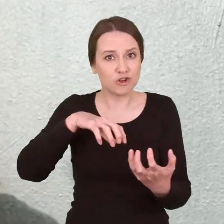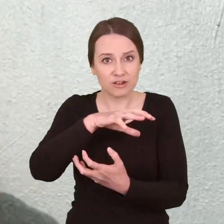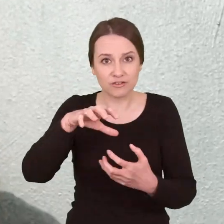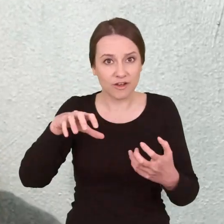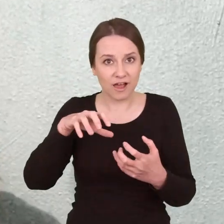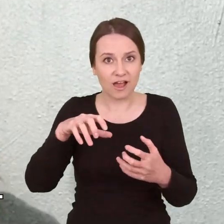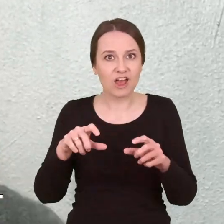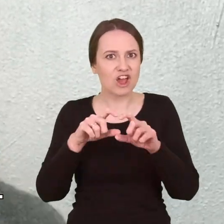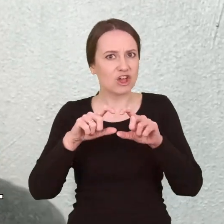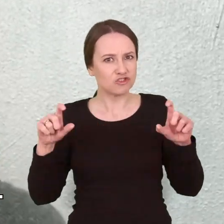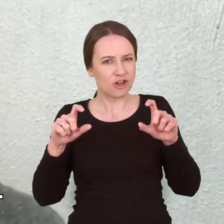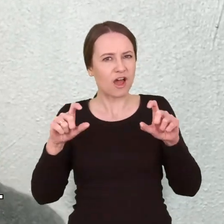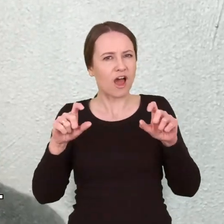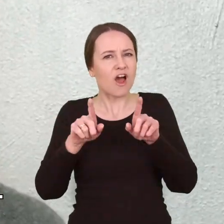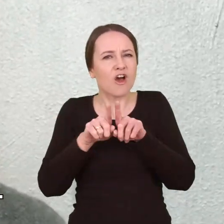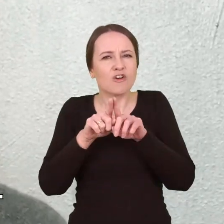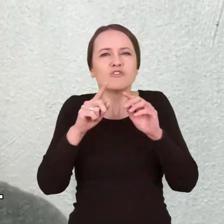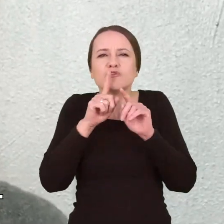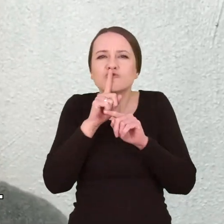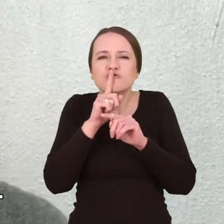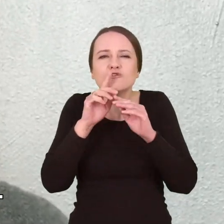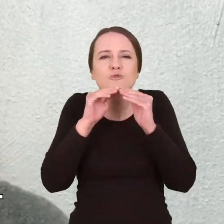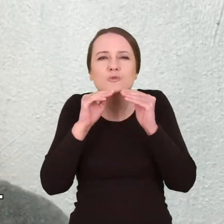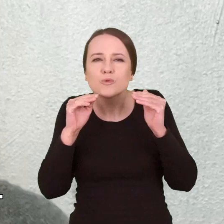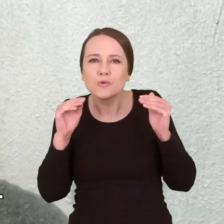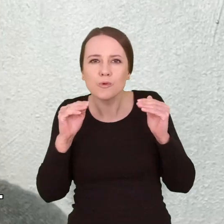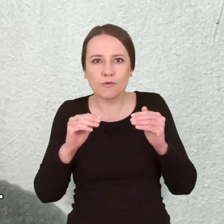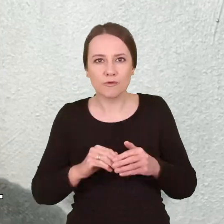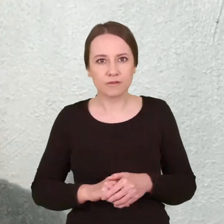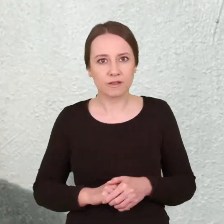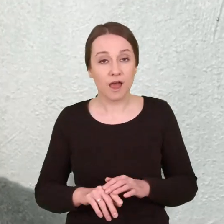stworzę. Czas jest równy i cichy.